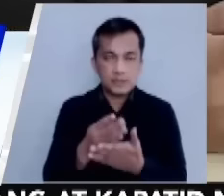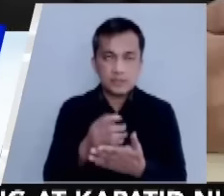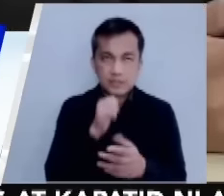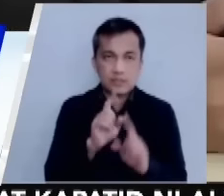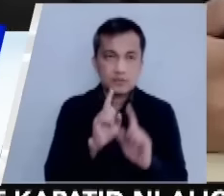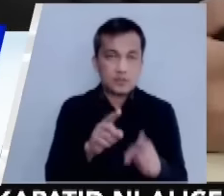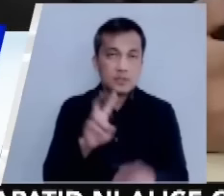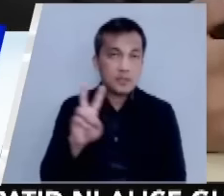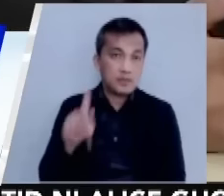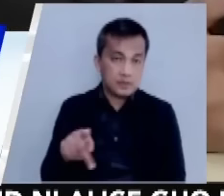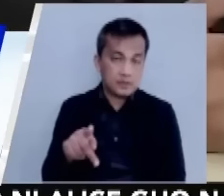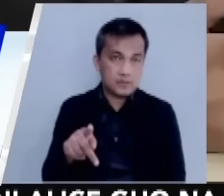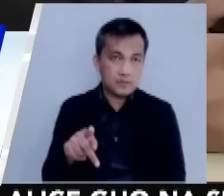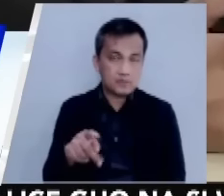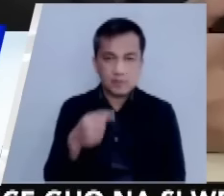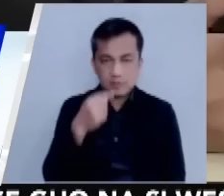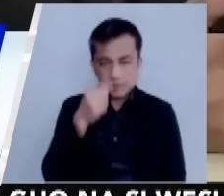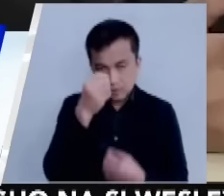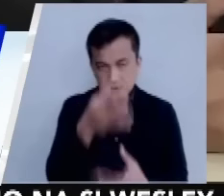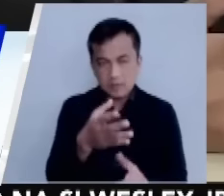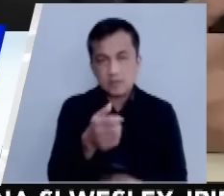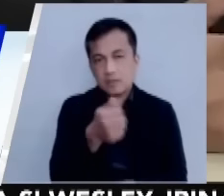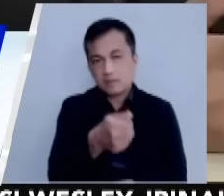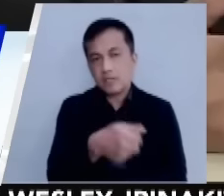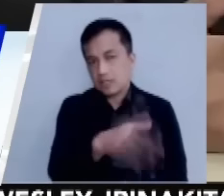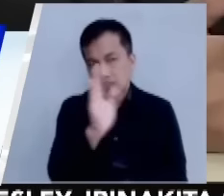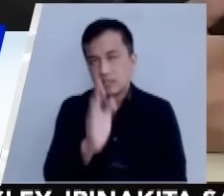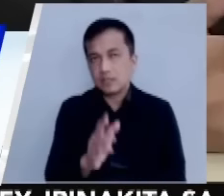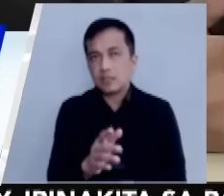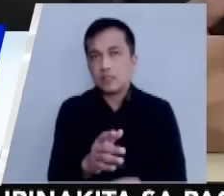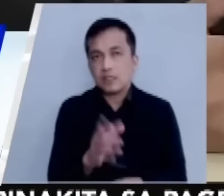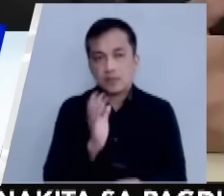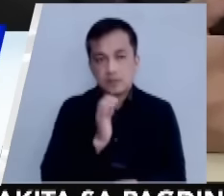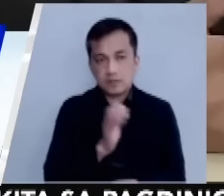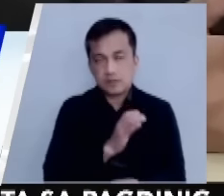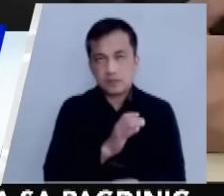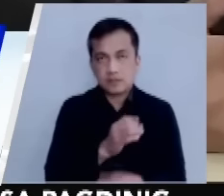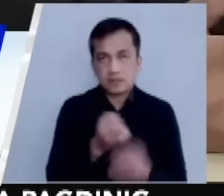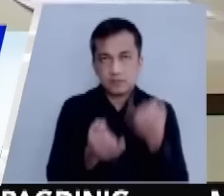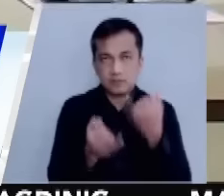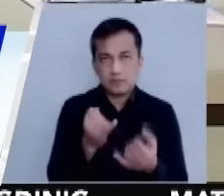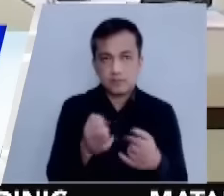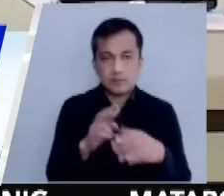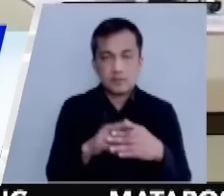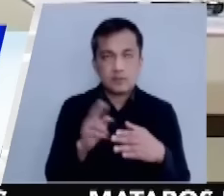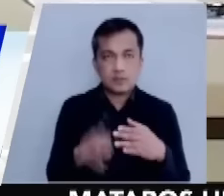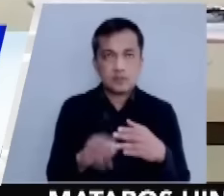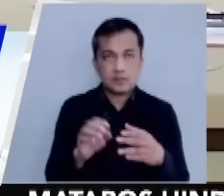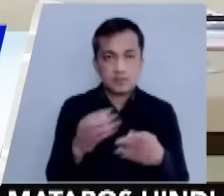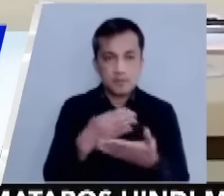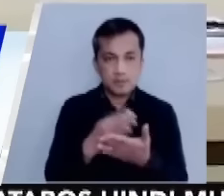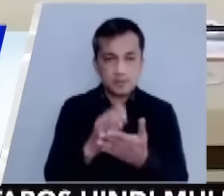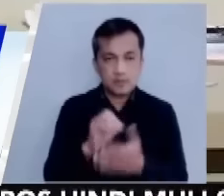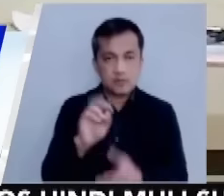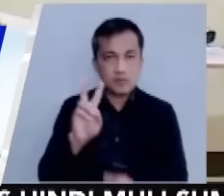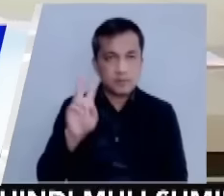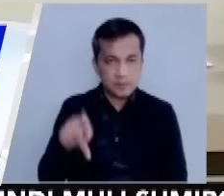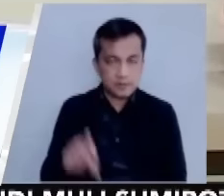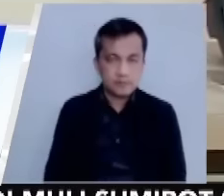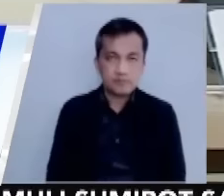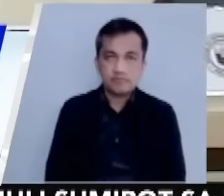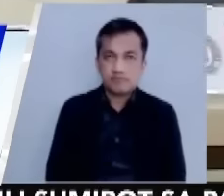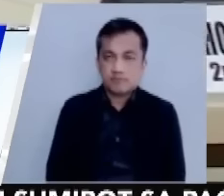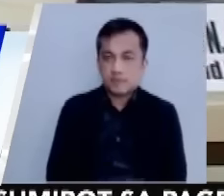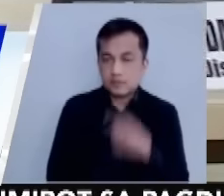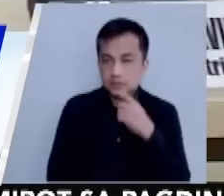na nagpasabing ipinapaubayan na niya sa mga mambabatas ang kahihinatnan ng budget ng OVP. Ayon sa mga kongresista, ito ang